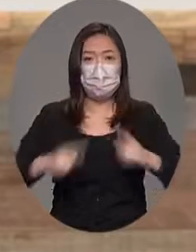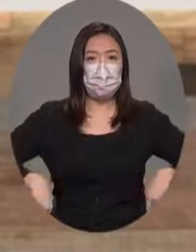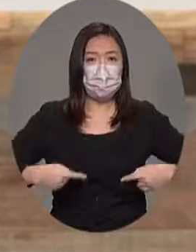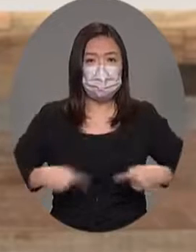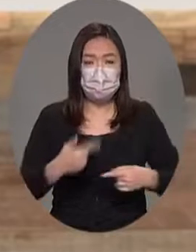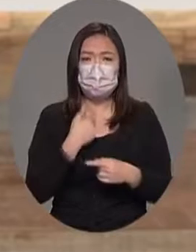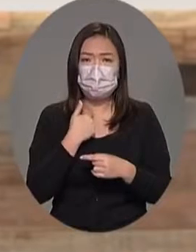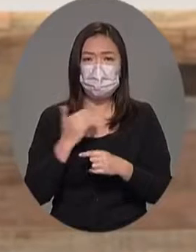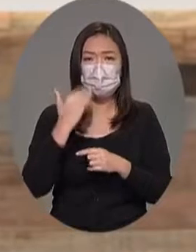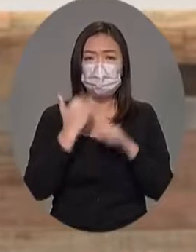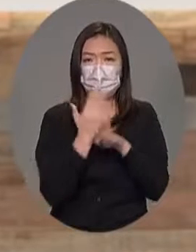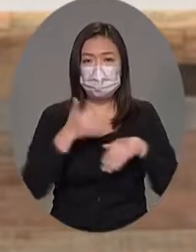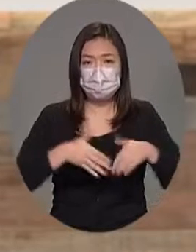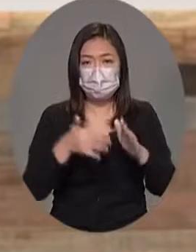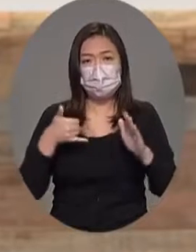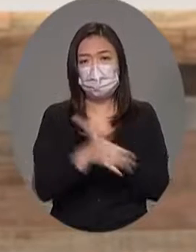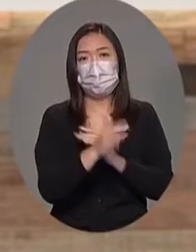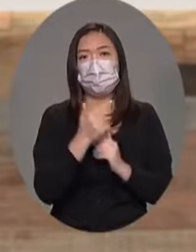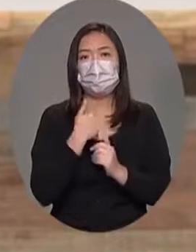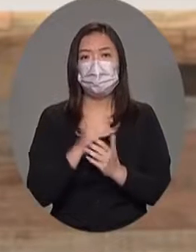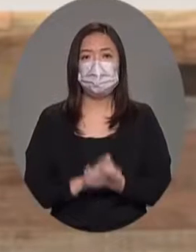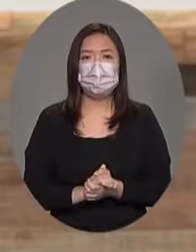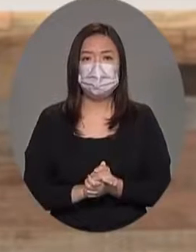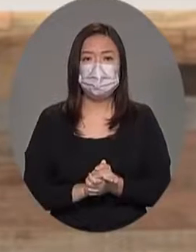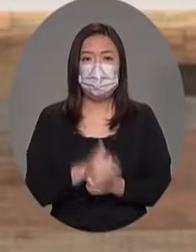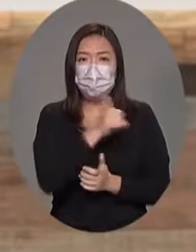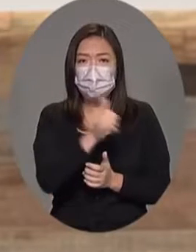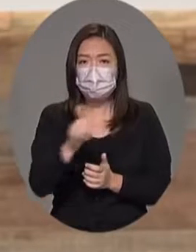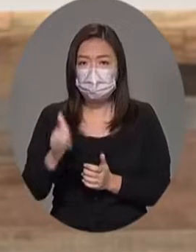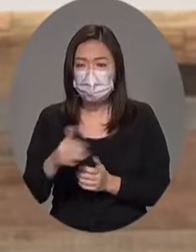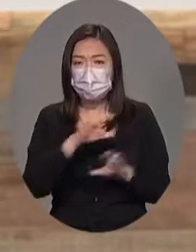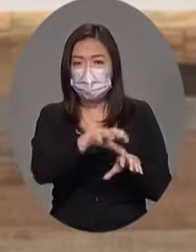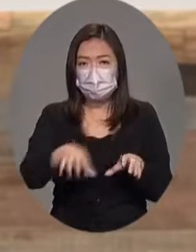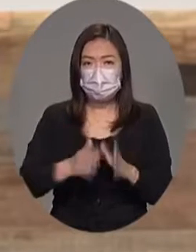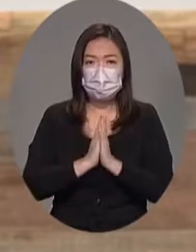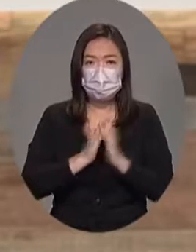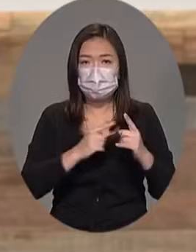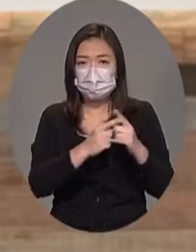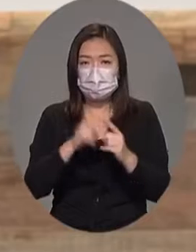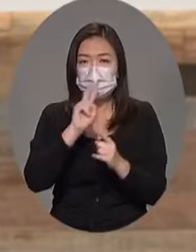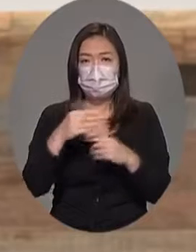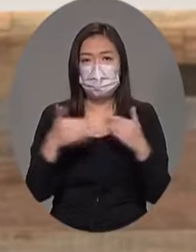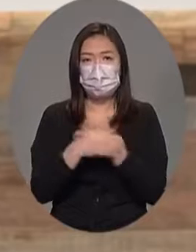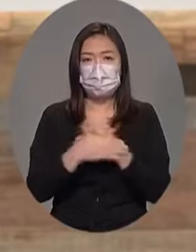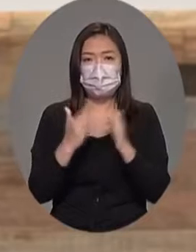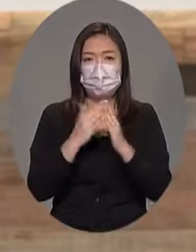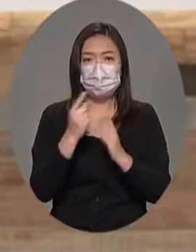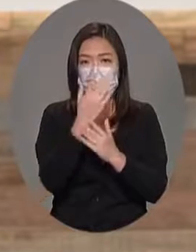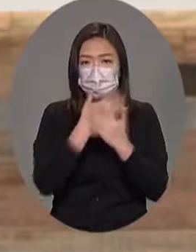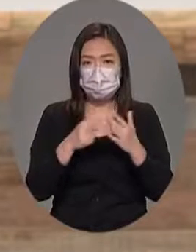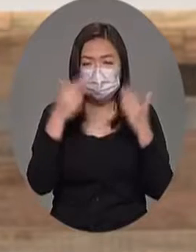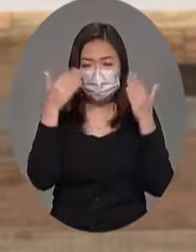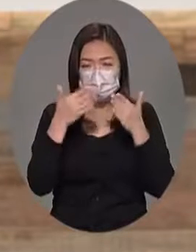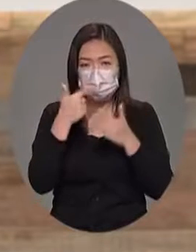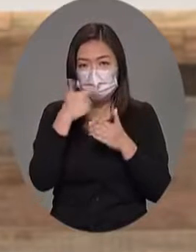人士就應該經由高超道入口前往墳場。前往不同地區數務的市民可以睇翻運輸署的網頁，留意